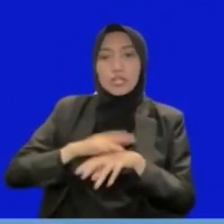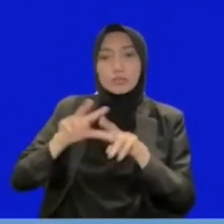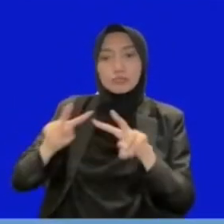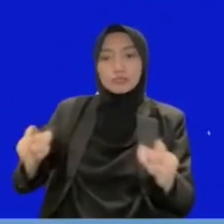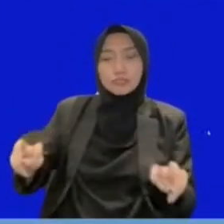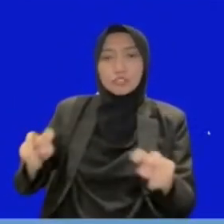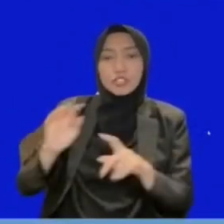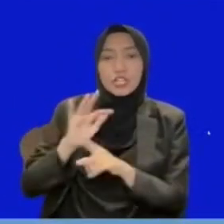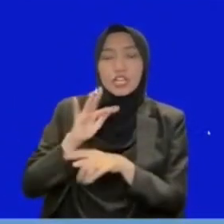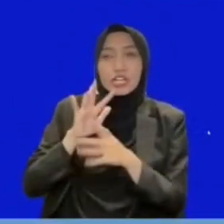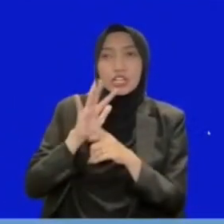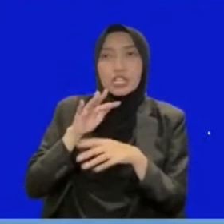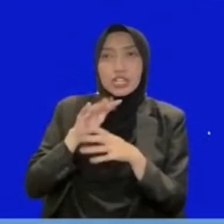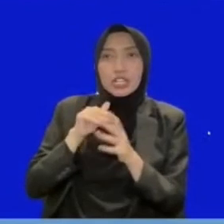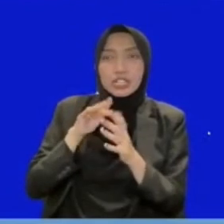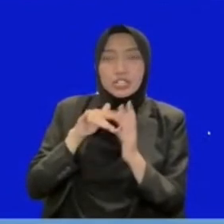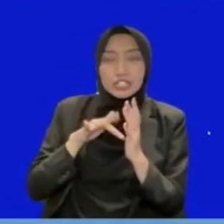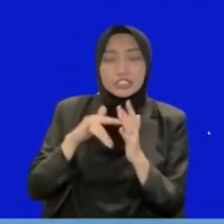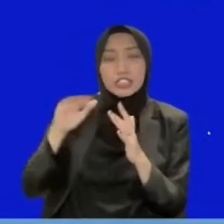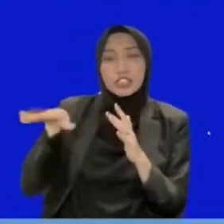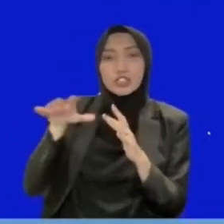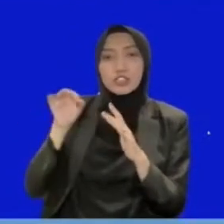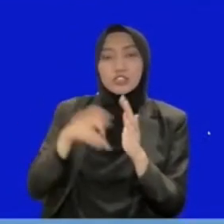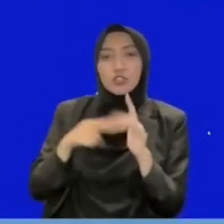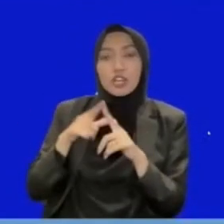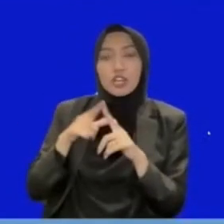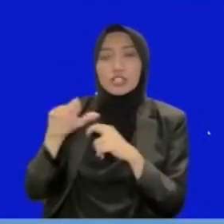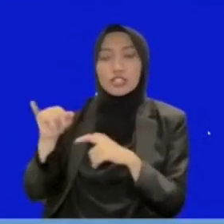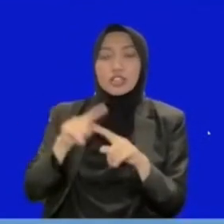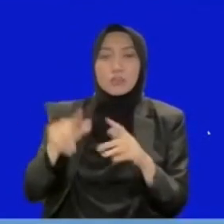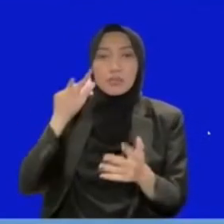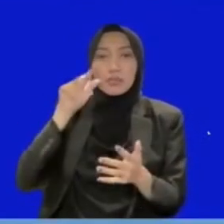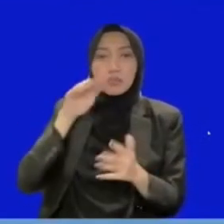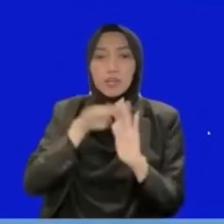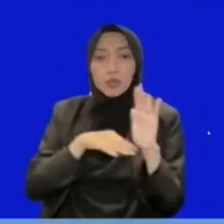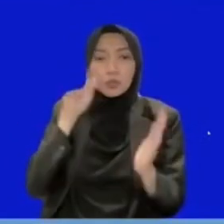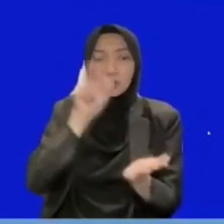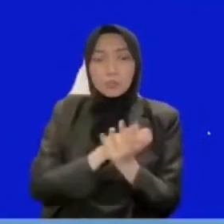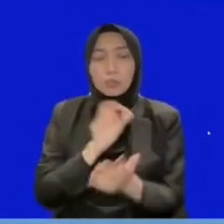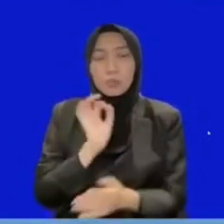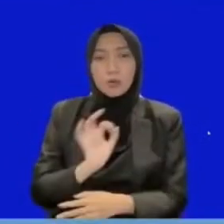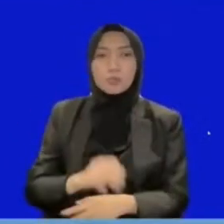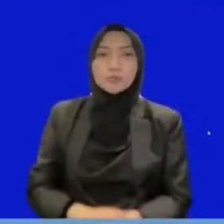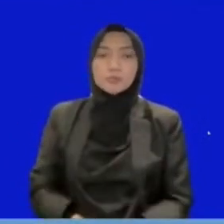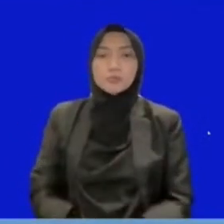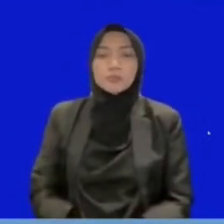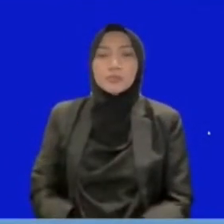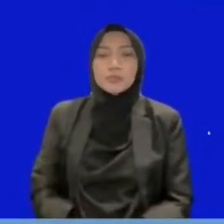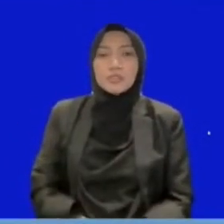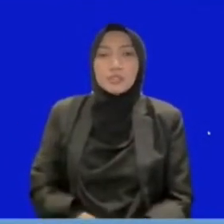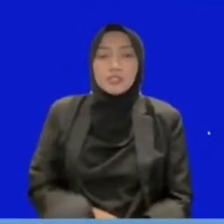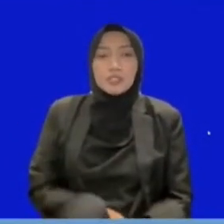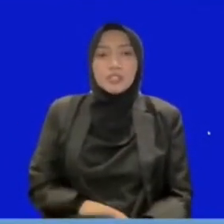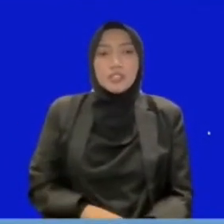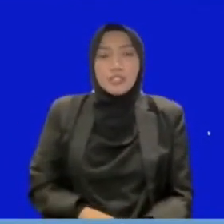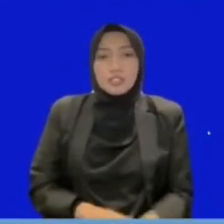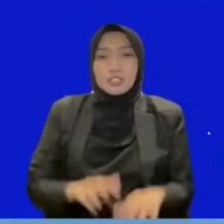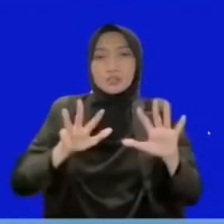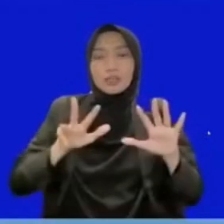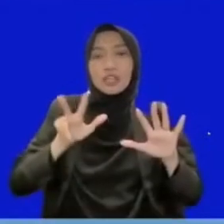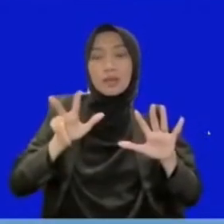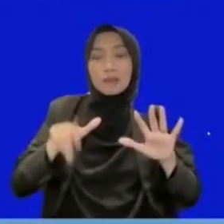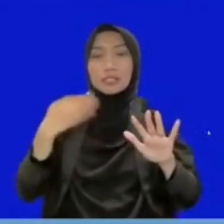namun untuk peraturannya belum ditetapkan gitu ya, kita masih menunggu itu. Nah, setelah 98